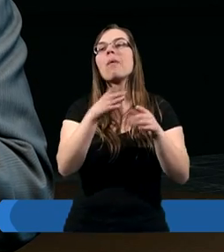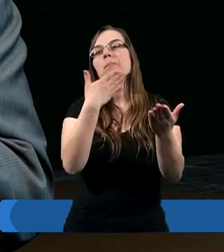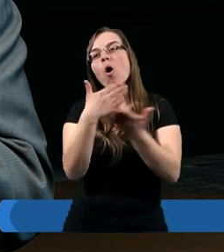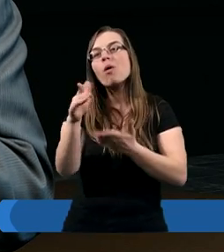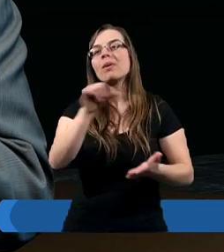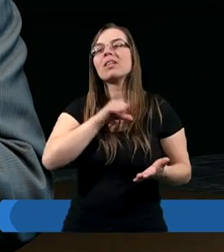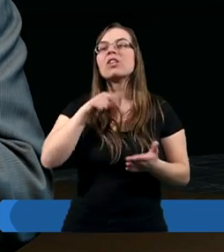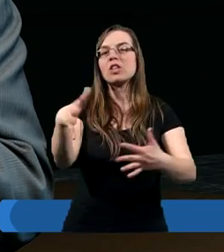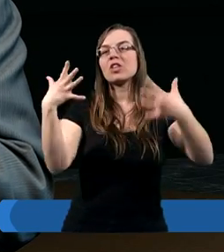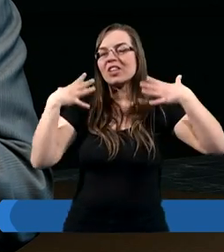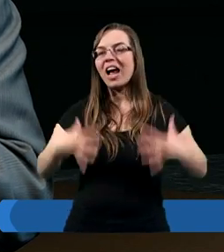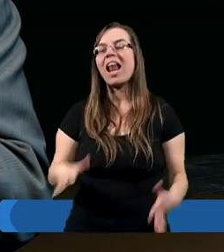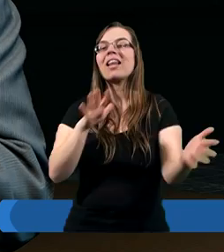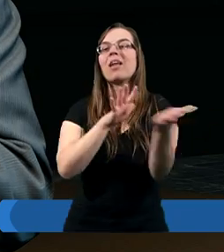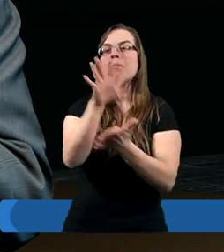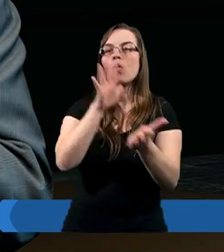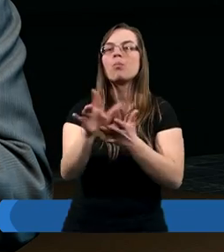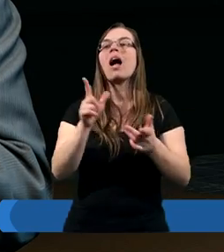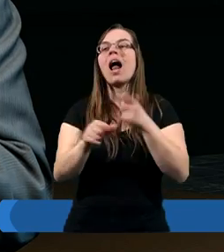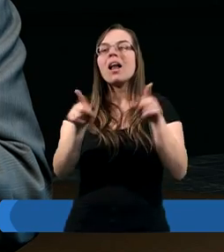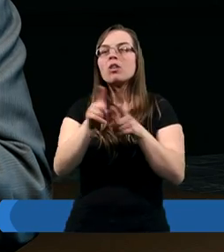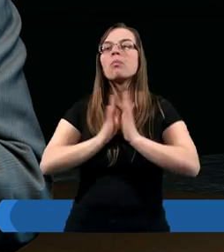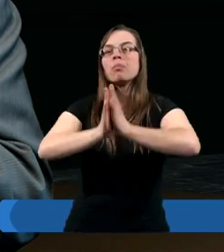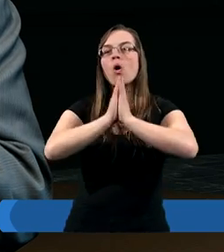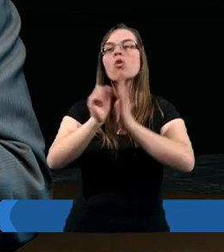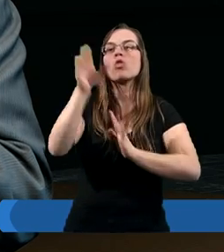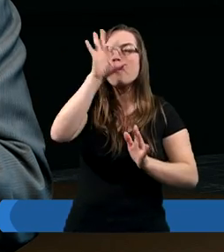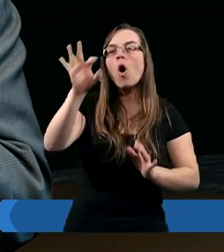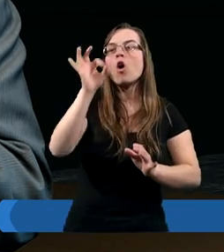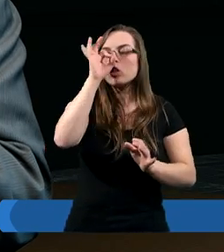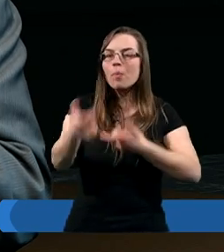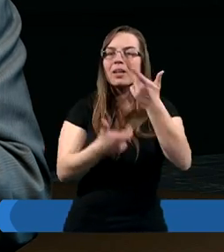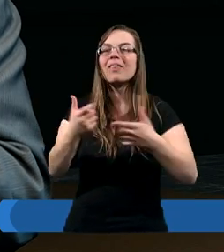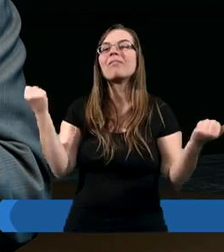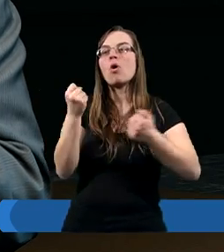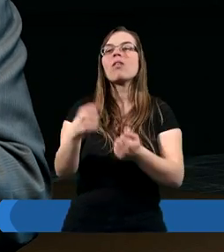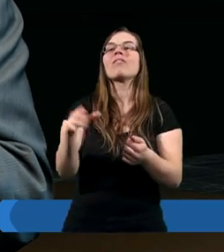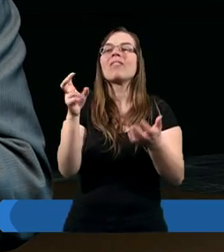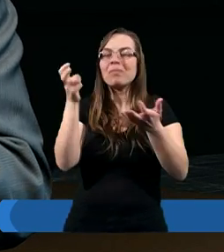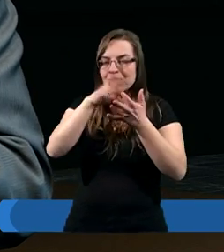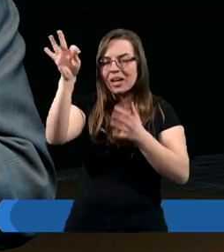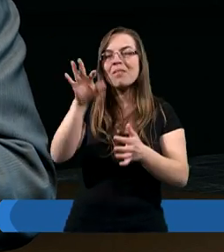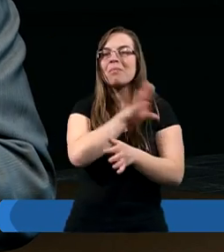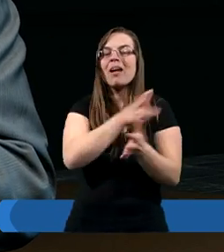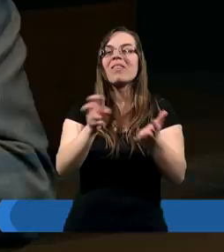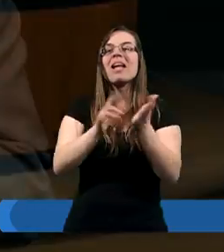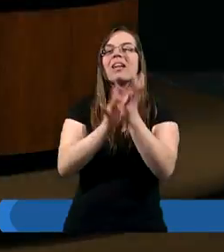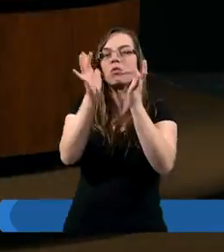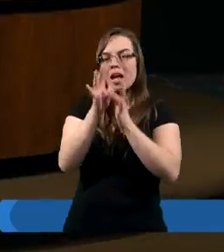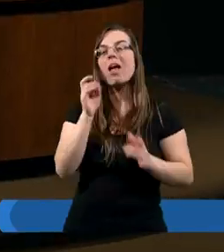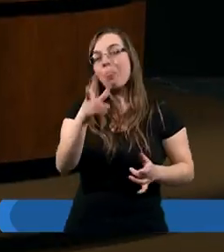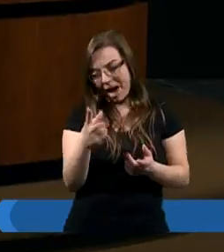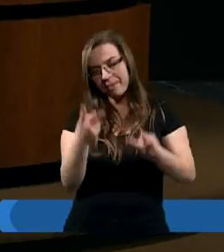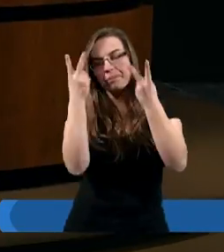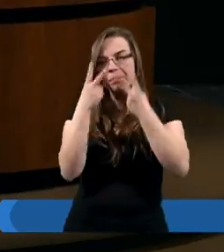pozbyciem się cielesnego brudu, lecz prośbą do Boga o dobre sumienie przez zmartwychwstanie Jezusa Chrystusa. Tak, czytamy,